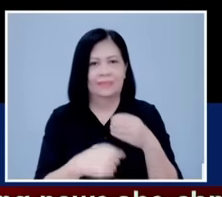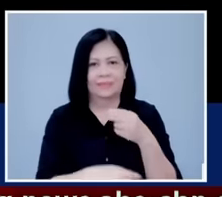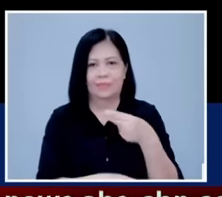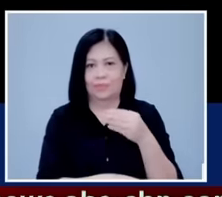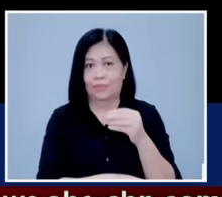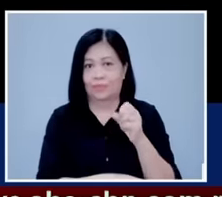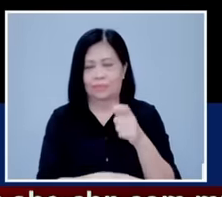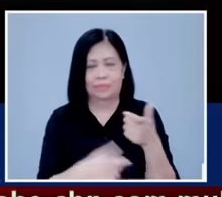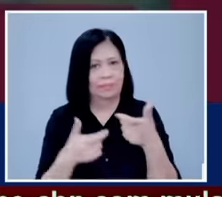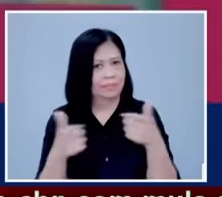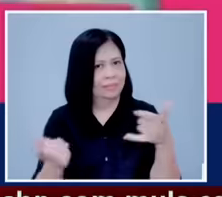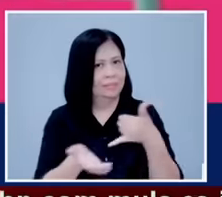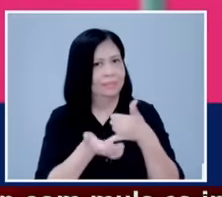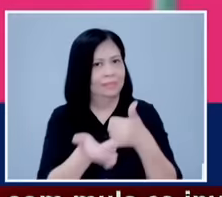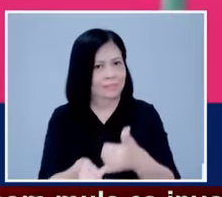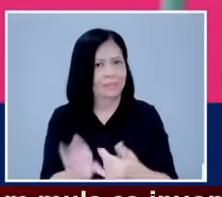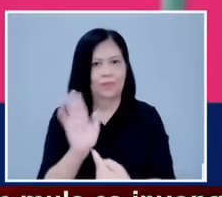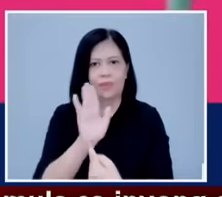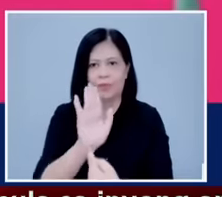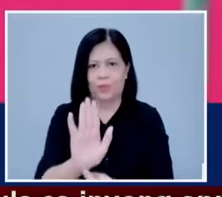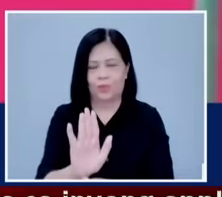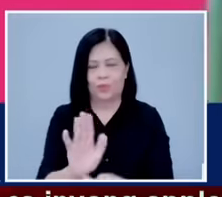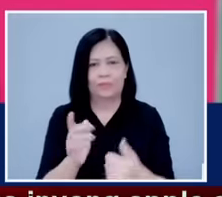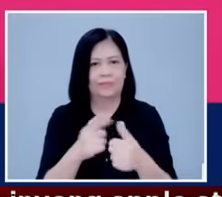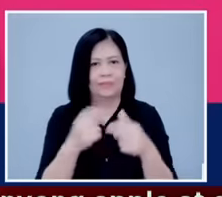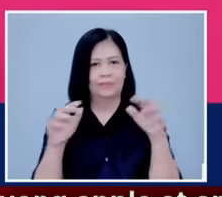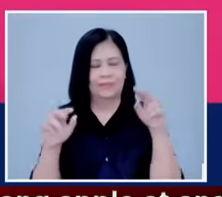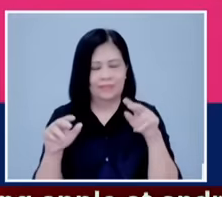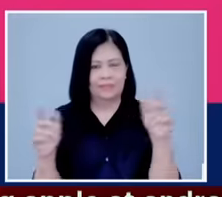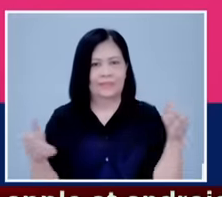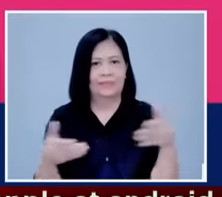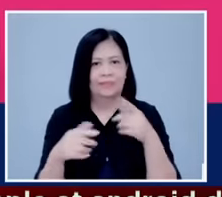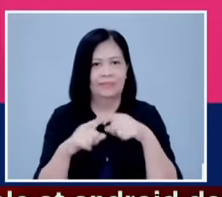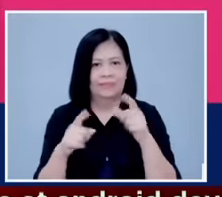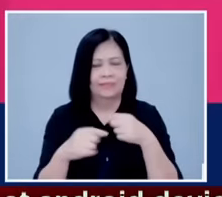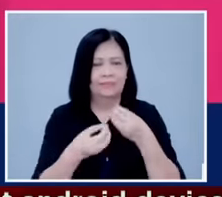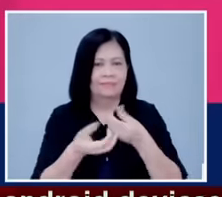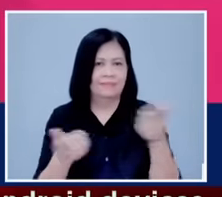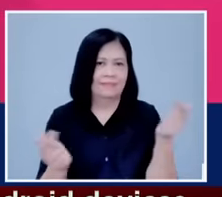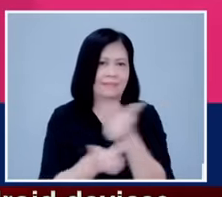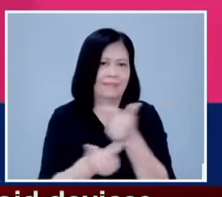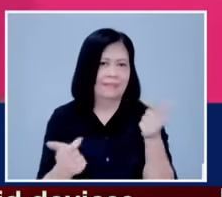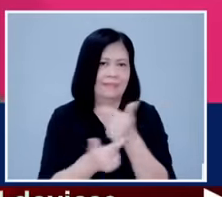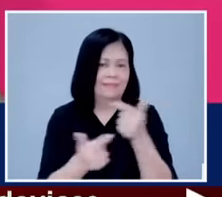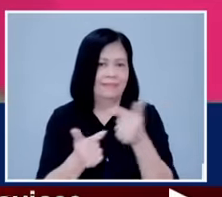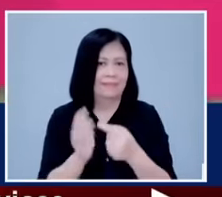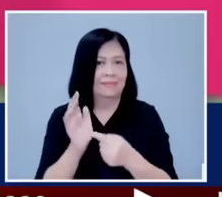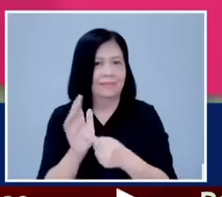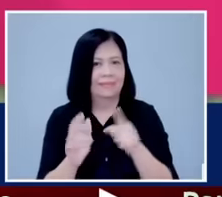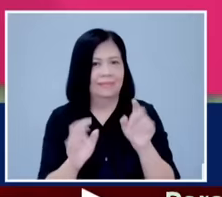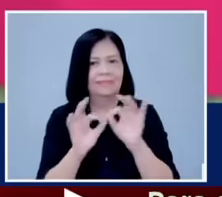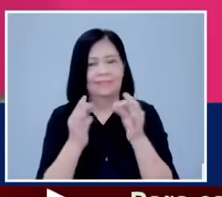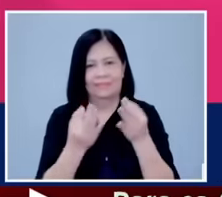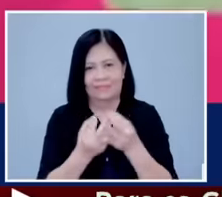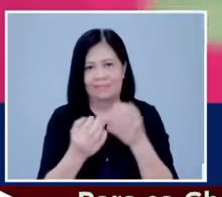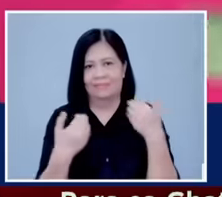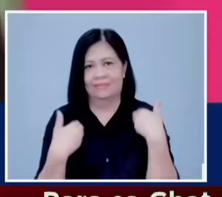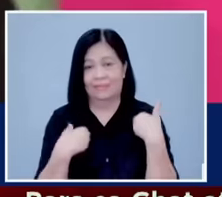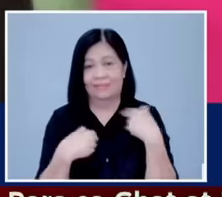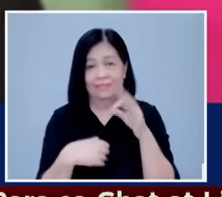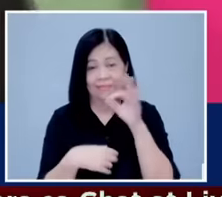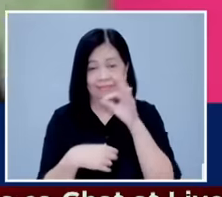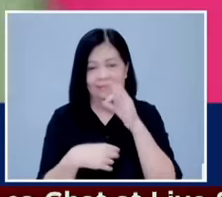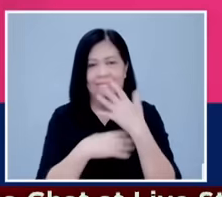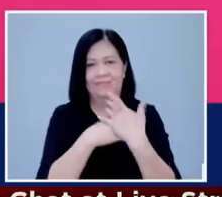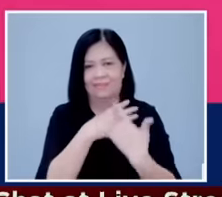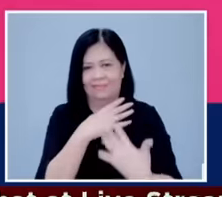isang major award show. Unang nakilala si Jokoy sa paghahatid ng komedya, tampok ang kanyang pamilya na may dugong